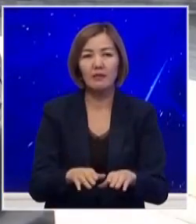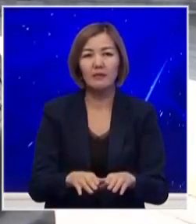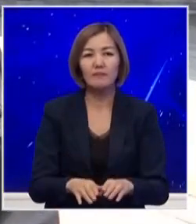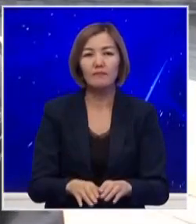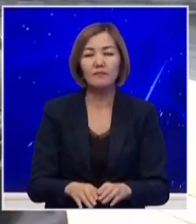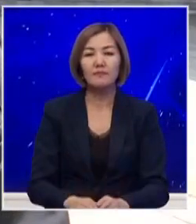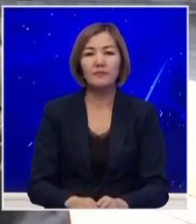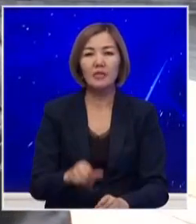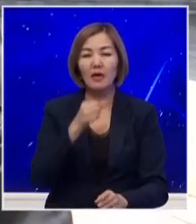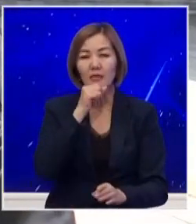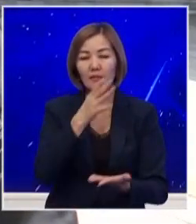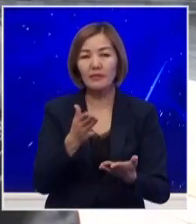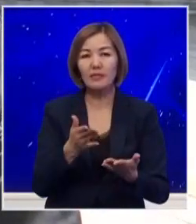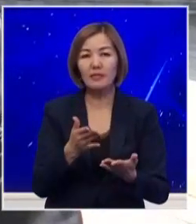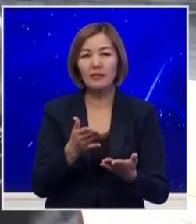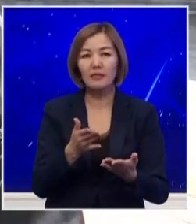Осы